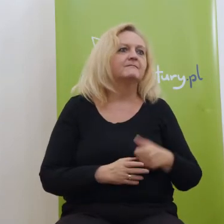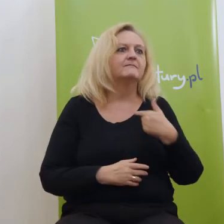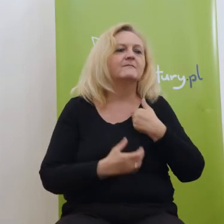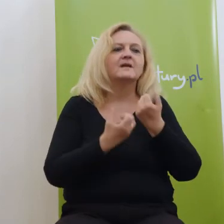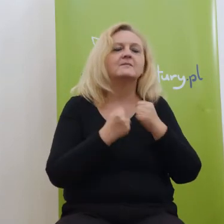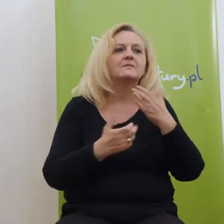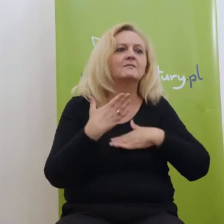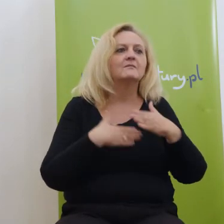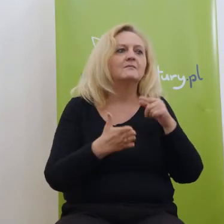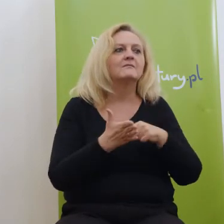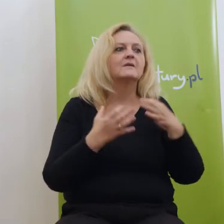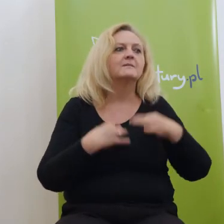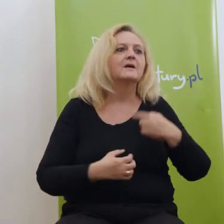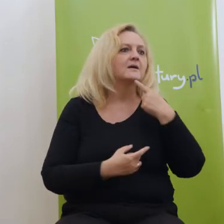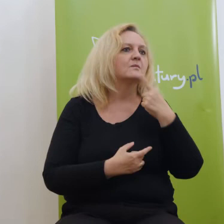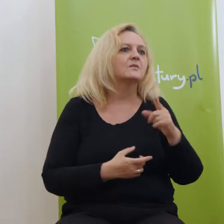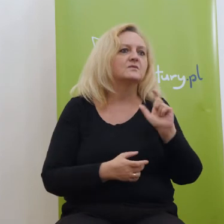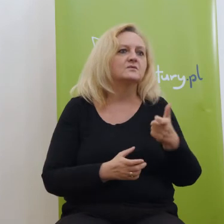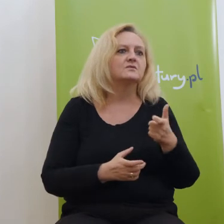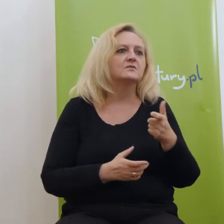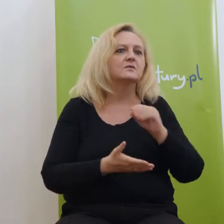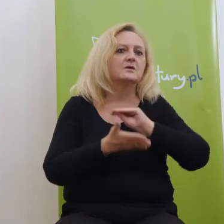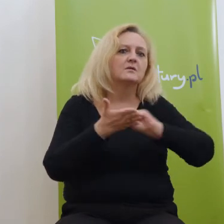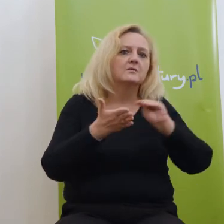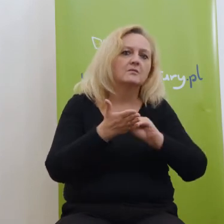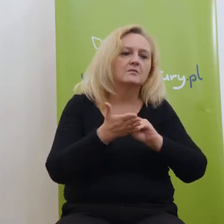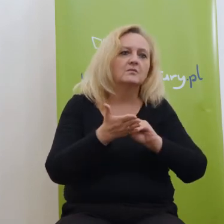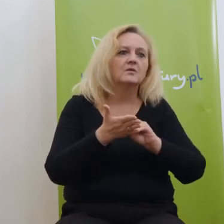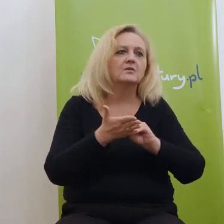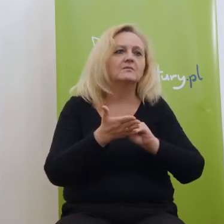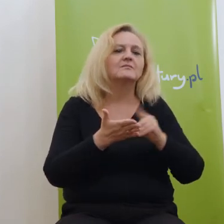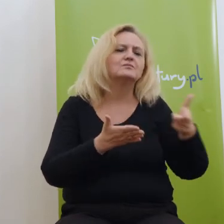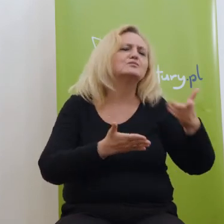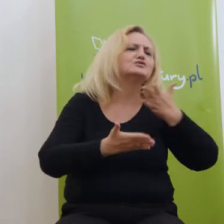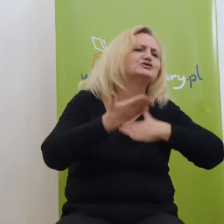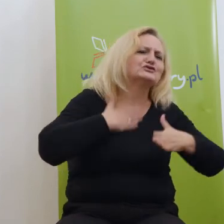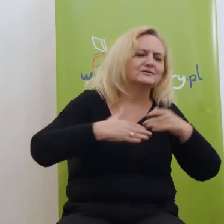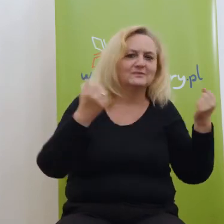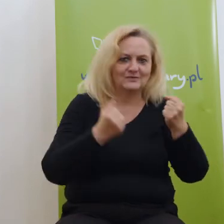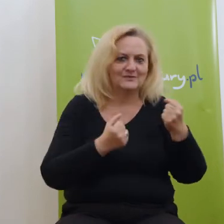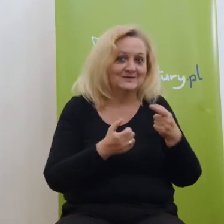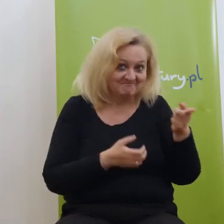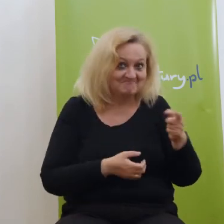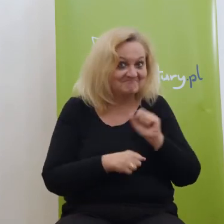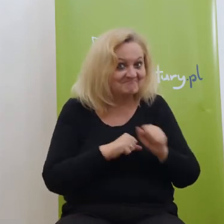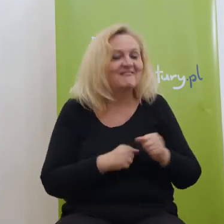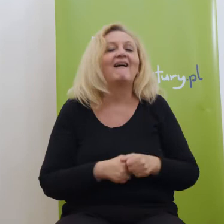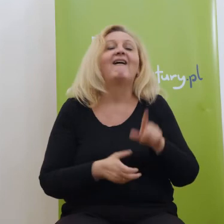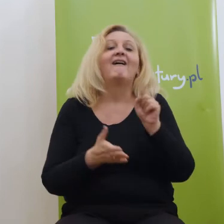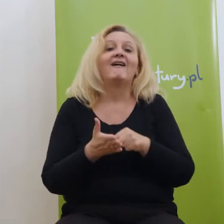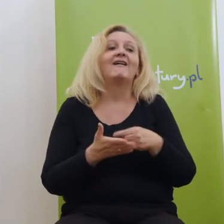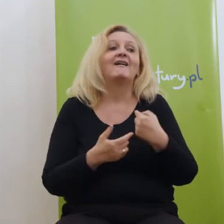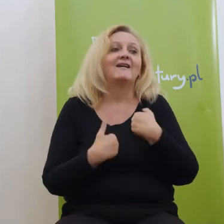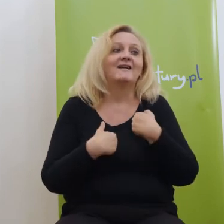bardzo spodobało, jak pani powiedziała, że pisanie jest dla pani organiczną przyjemnością. I ponieważ